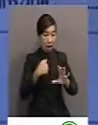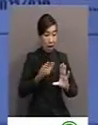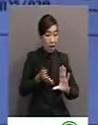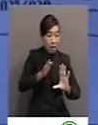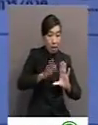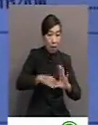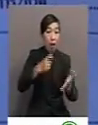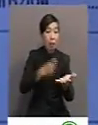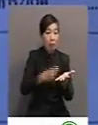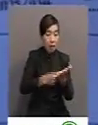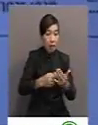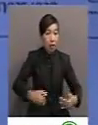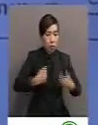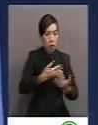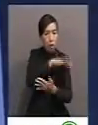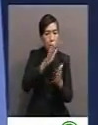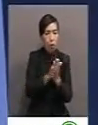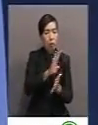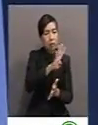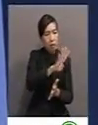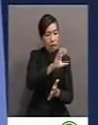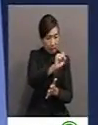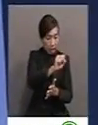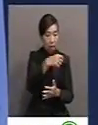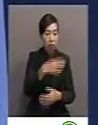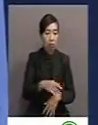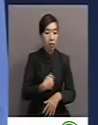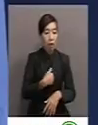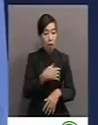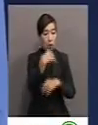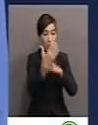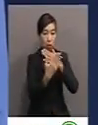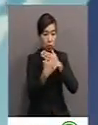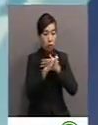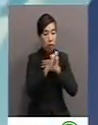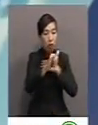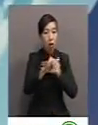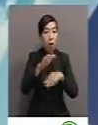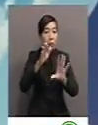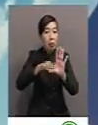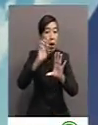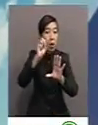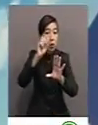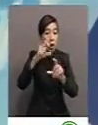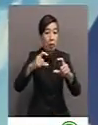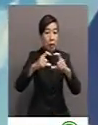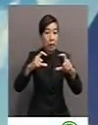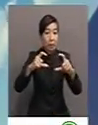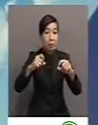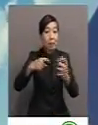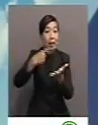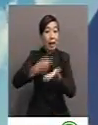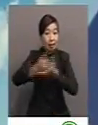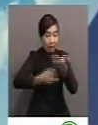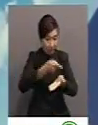มเป็นเงิน400,000 บาทด้วยกันจากนั้นก็ชวนไปสอบเป็นตัวแทนประกันต่อมา10 กุมภาพันธ์ปีนี้นะคะมาชว